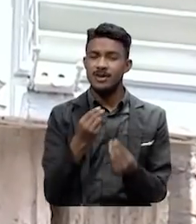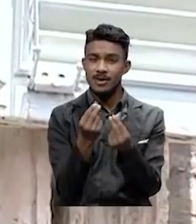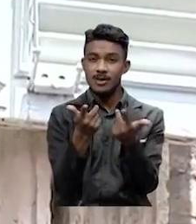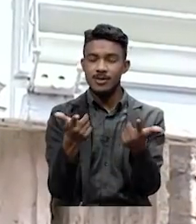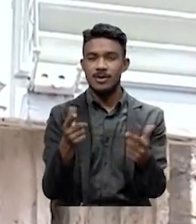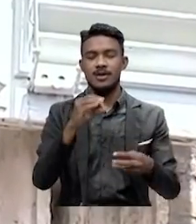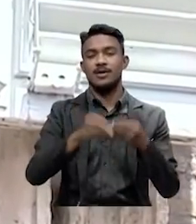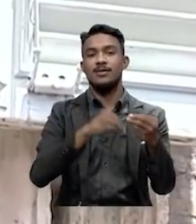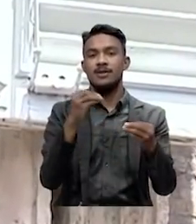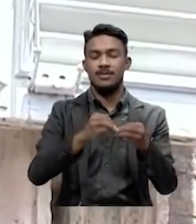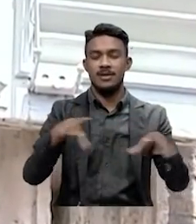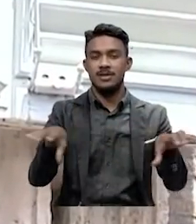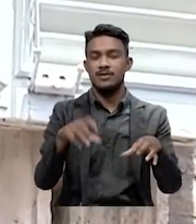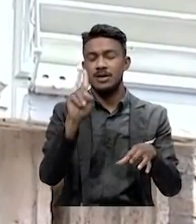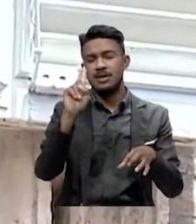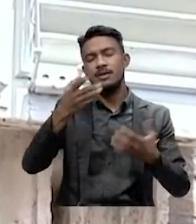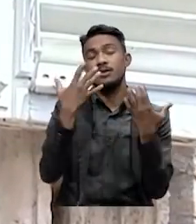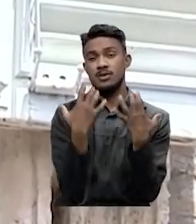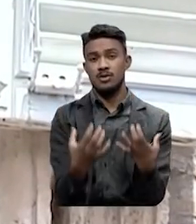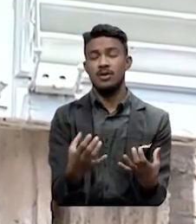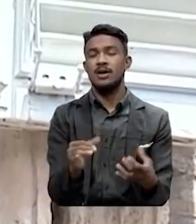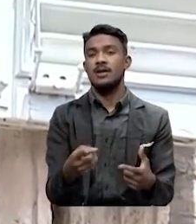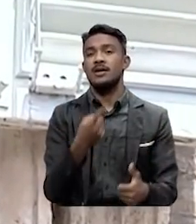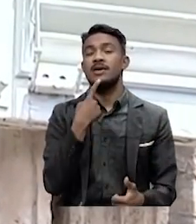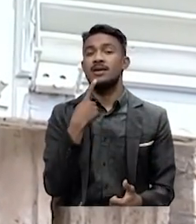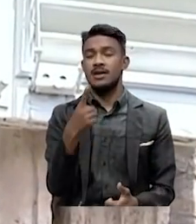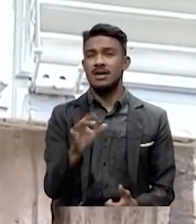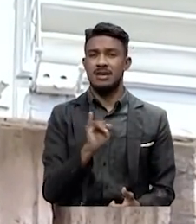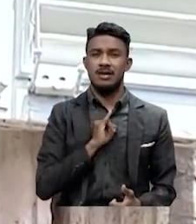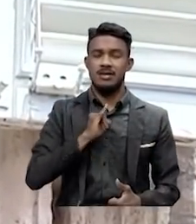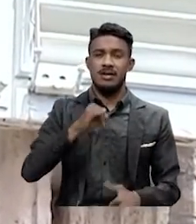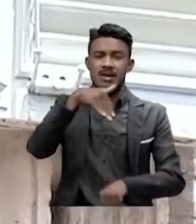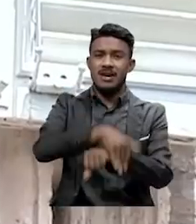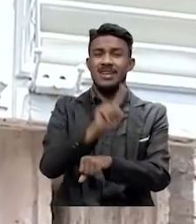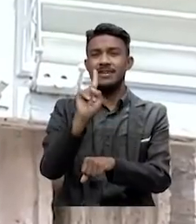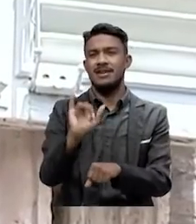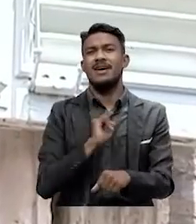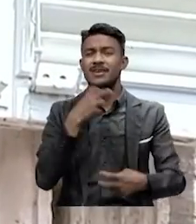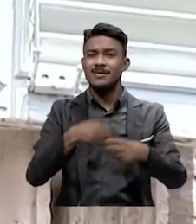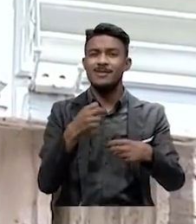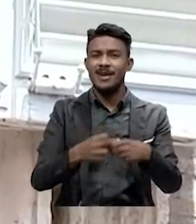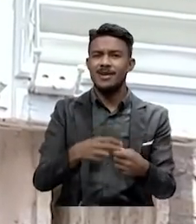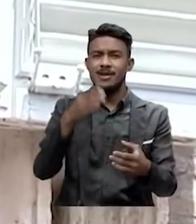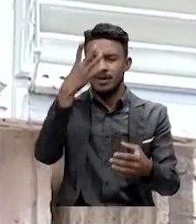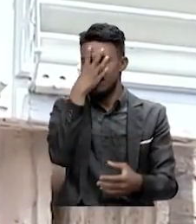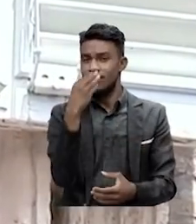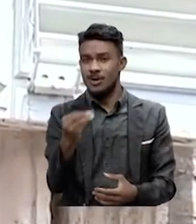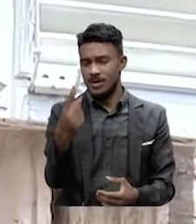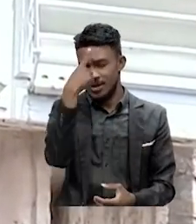ba knari dan ini torang atu dia los kata kalang toma ka susah atu toba tamba be hanoin kona